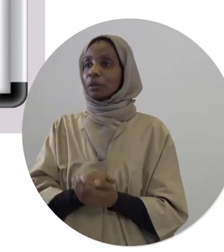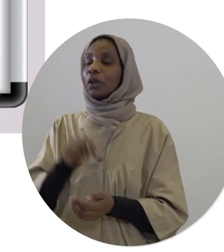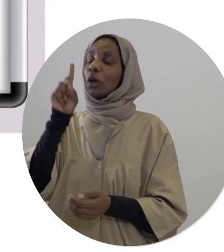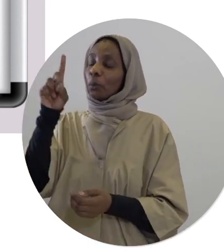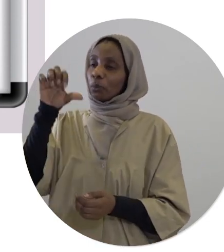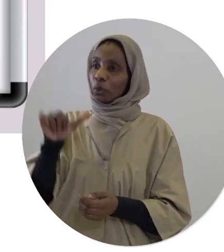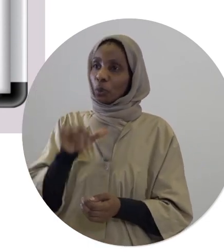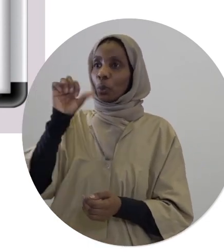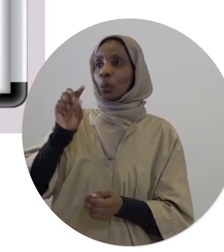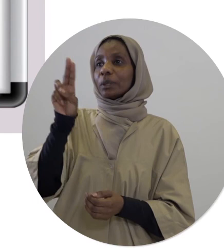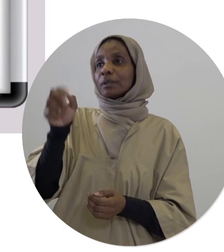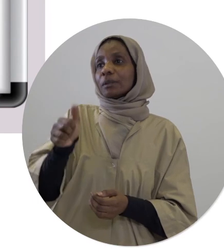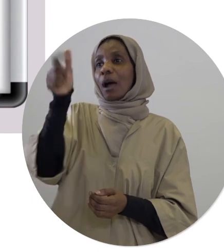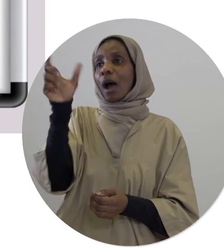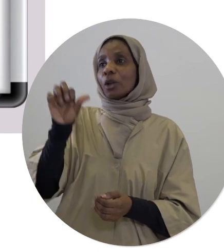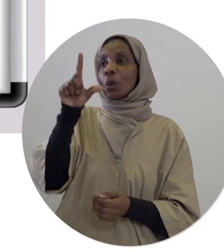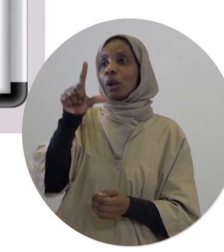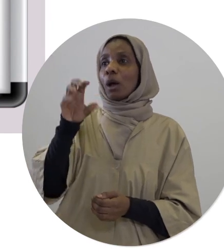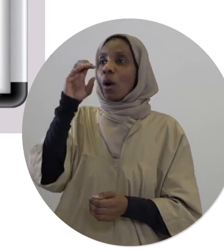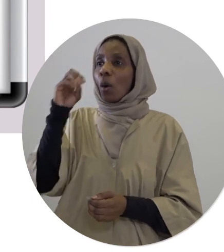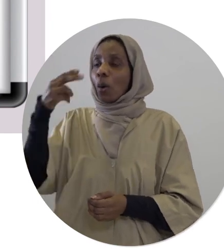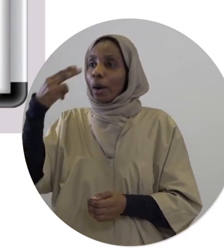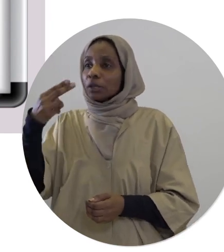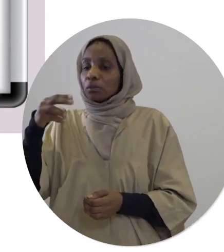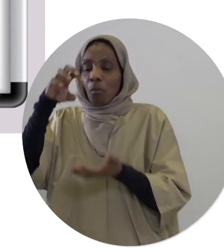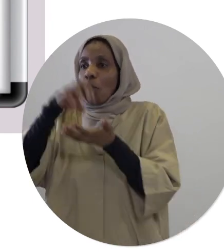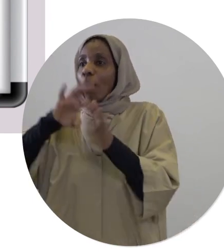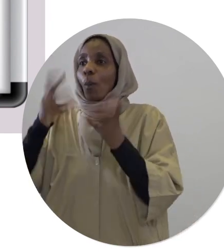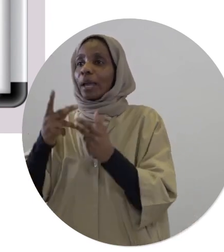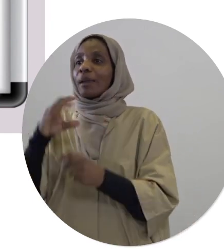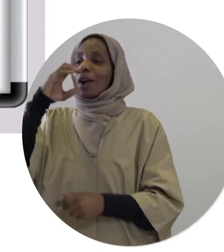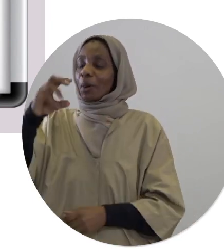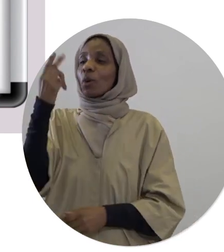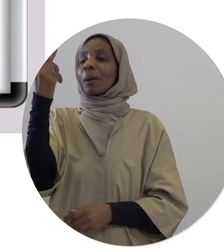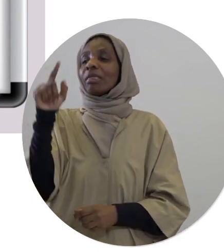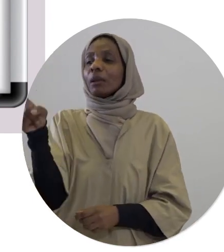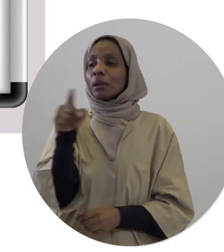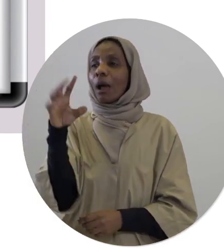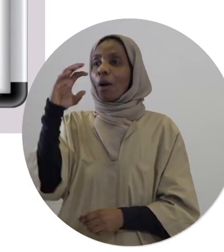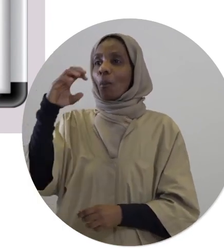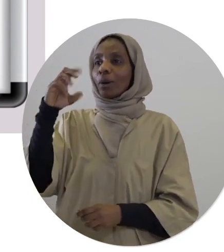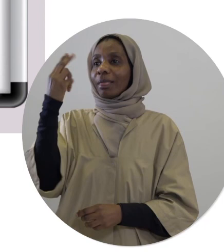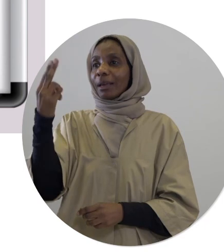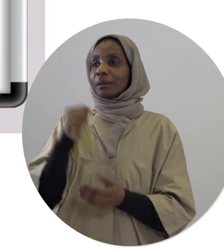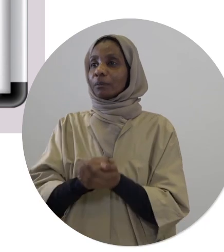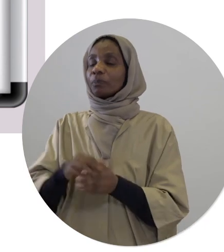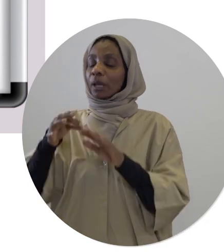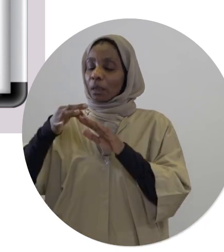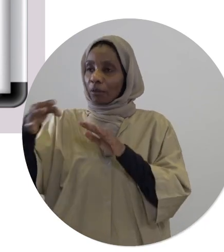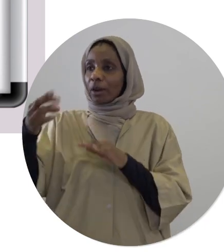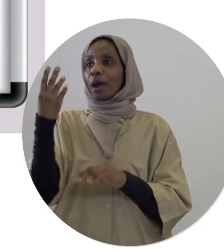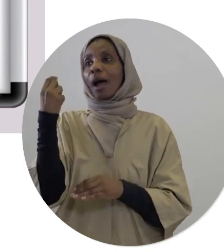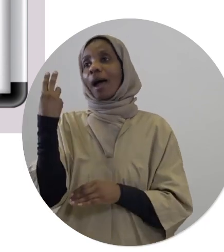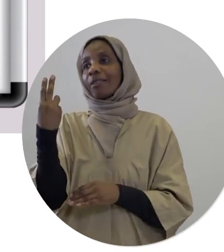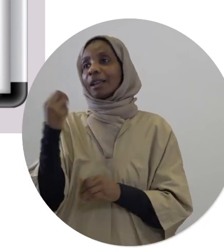إذن بيوتانول، موقع الهيدروكسيل هي الكربونة رقم 2، كذلك التفرع